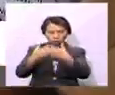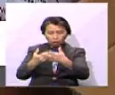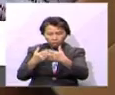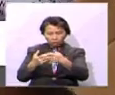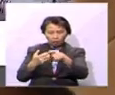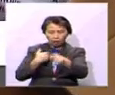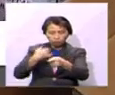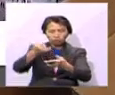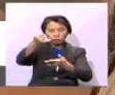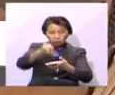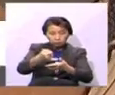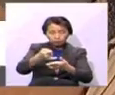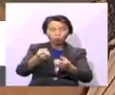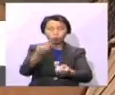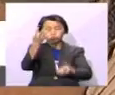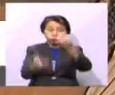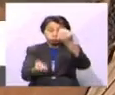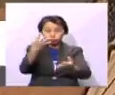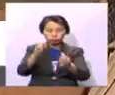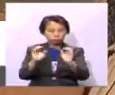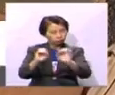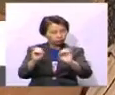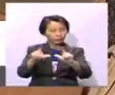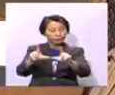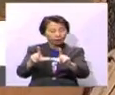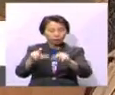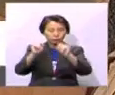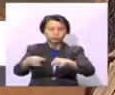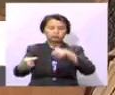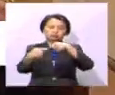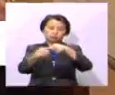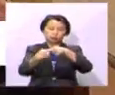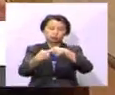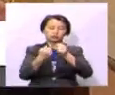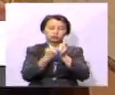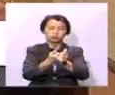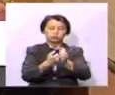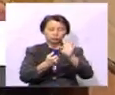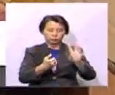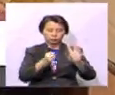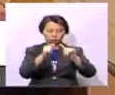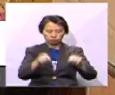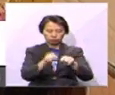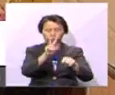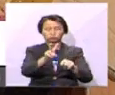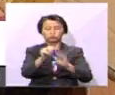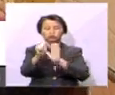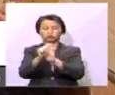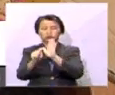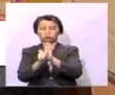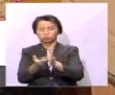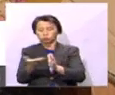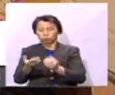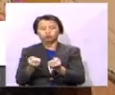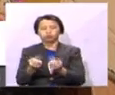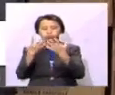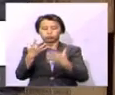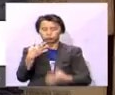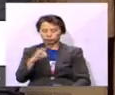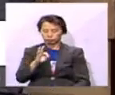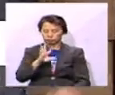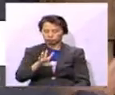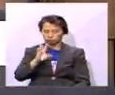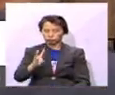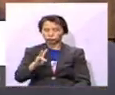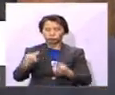atau mengimport mercun dan bunga api tanpa permit boleh didakwa mengikut Seksyen 4-2 Akta Bahan Letupan